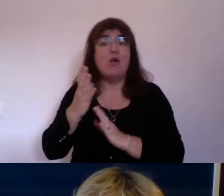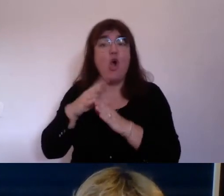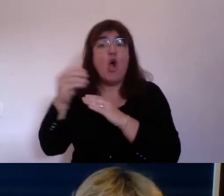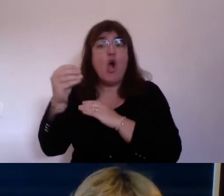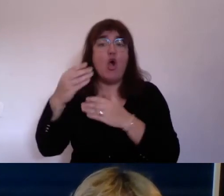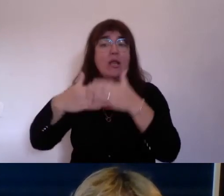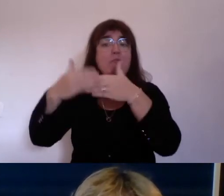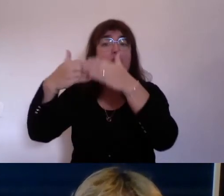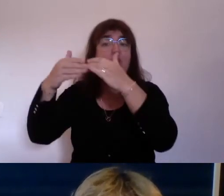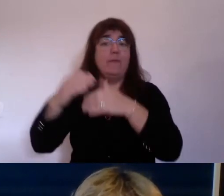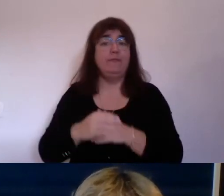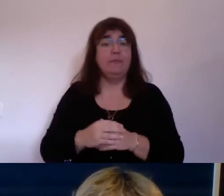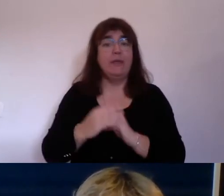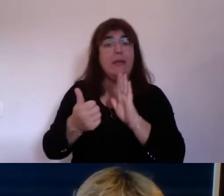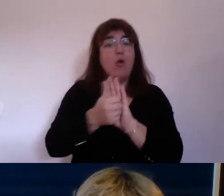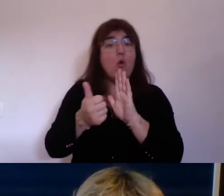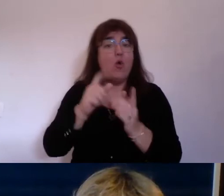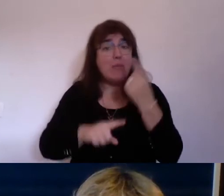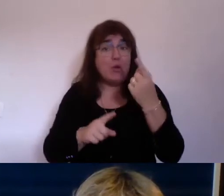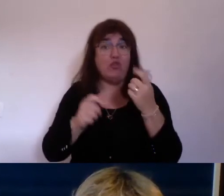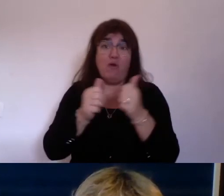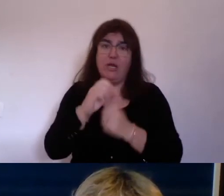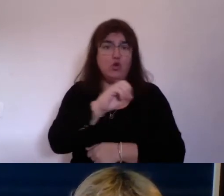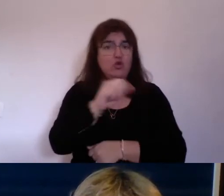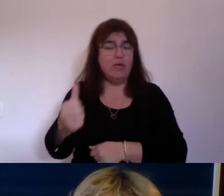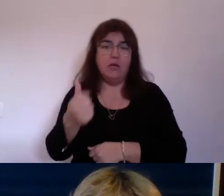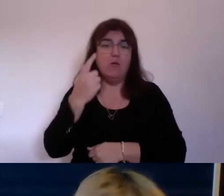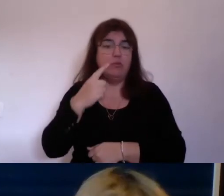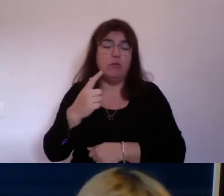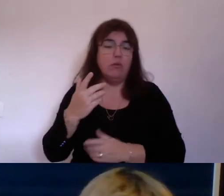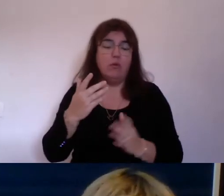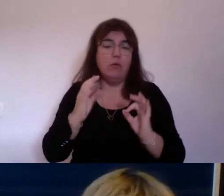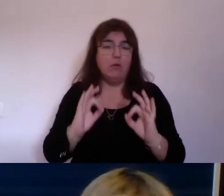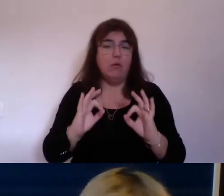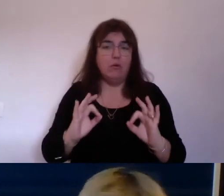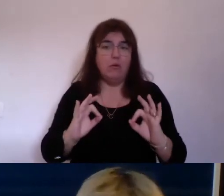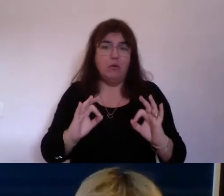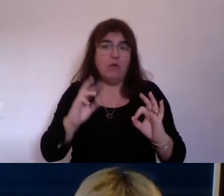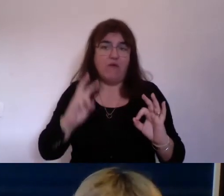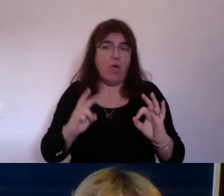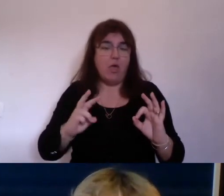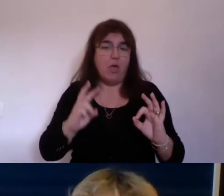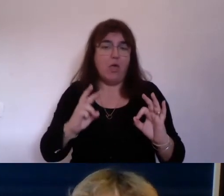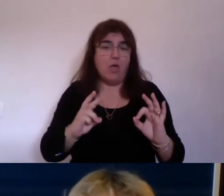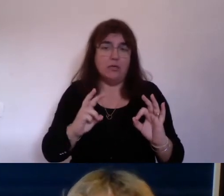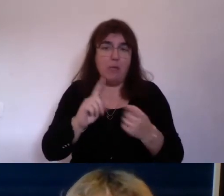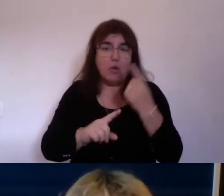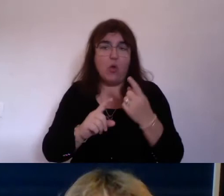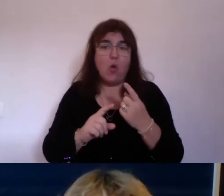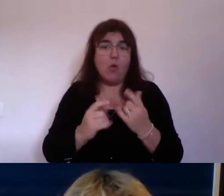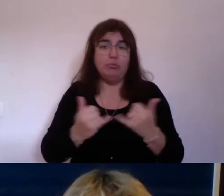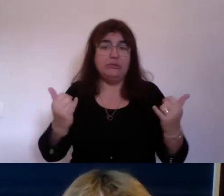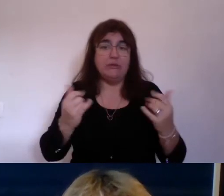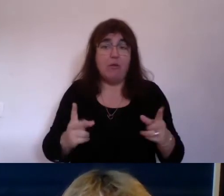rôle très important à jouer avec le numérique pour ce hors les murs, qui là est crucial en cette période de pandémie. Et Delta